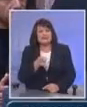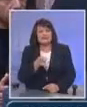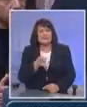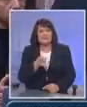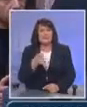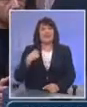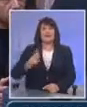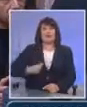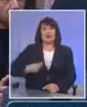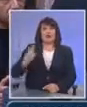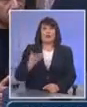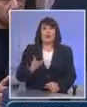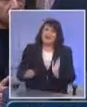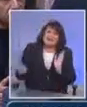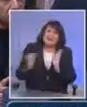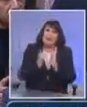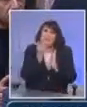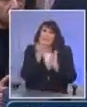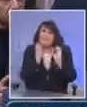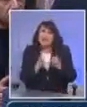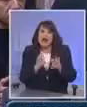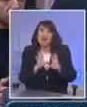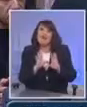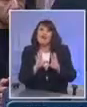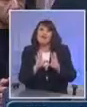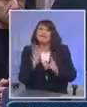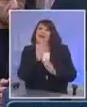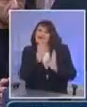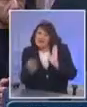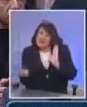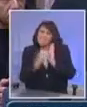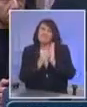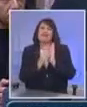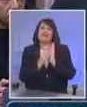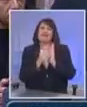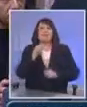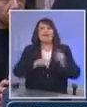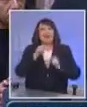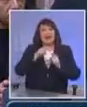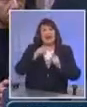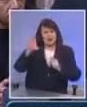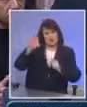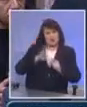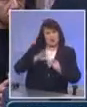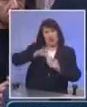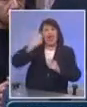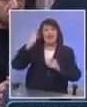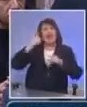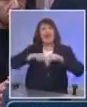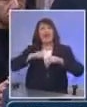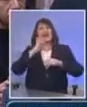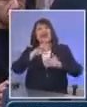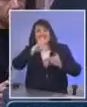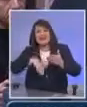του Δημοτικού να μαθαίνουν παρέμβλητα σε κάποιο μάθημά τους από φθέγματα σε αρχαία ελληνική γλώσσα, όπως